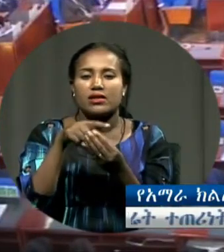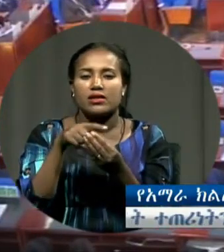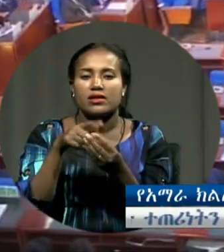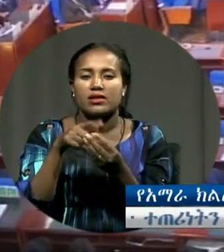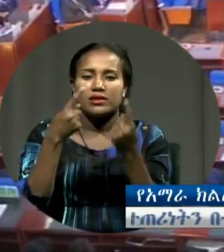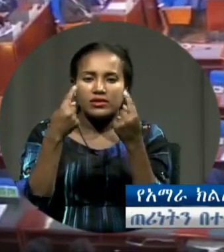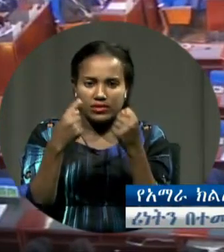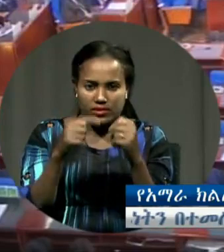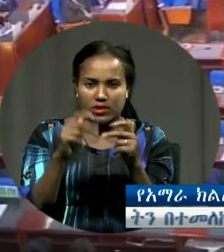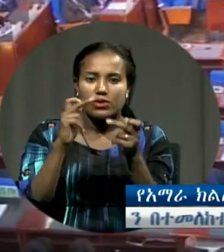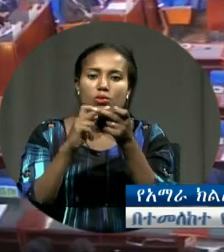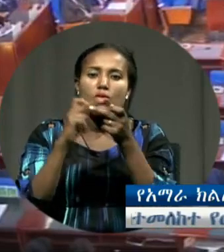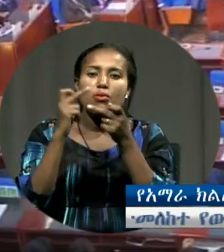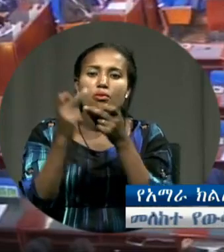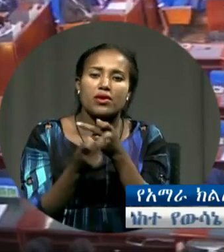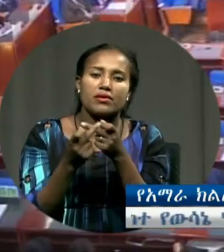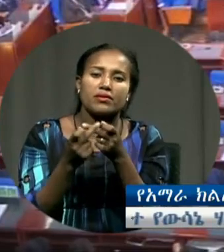ጥረት ኮርፖሬት